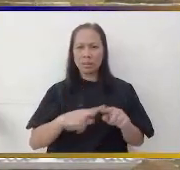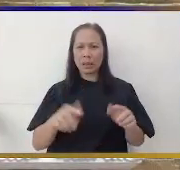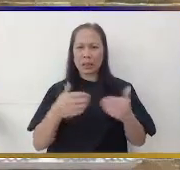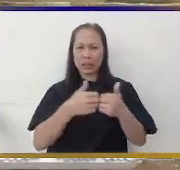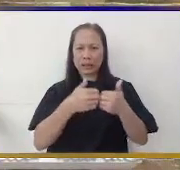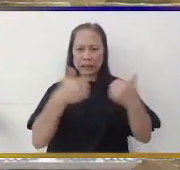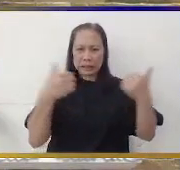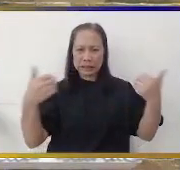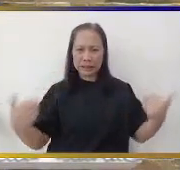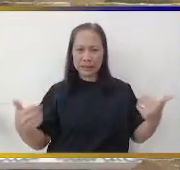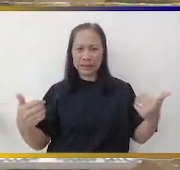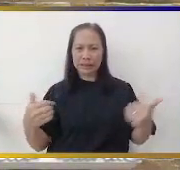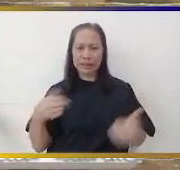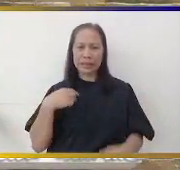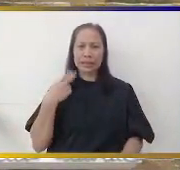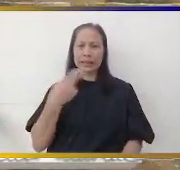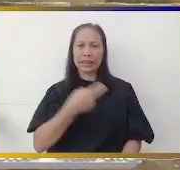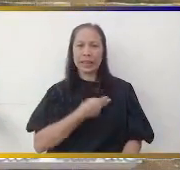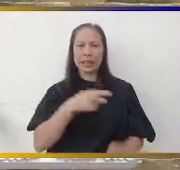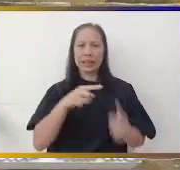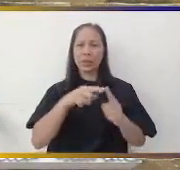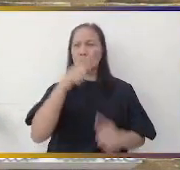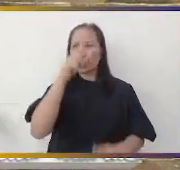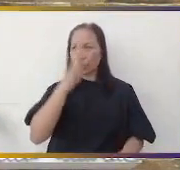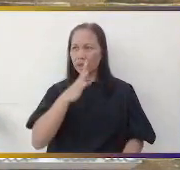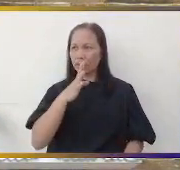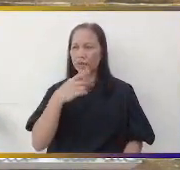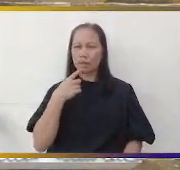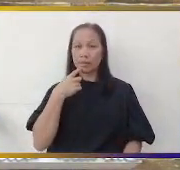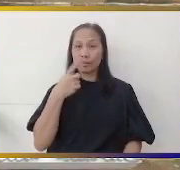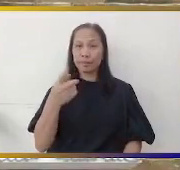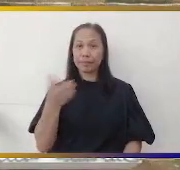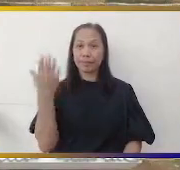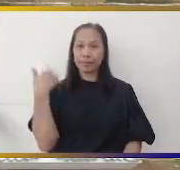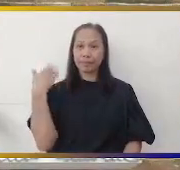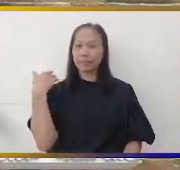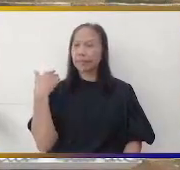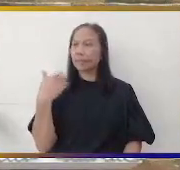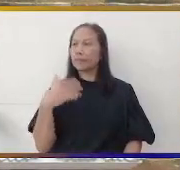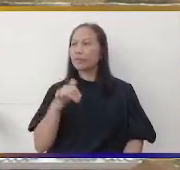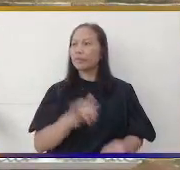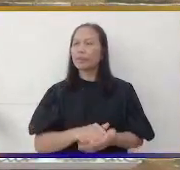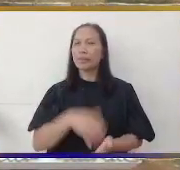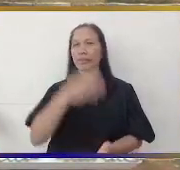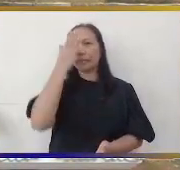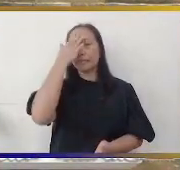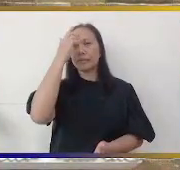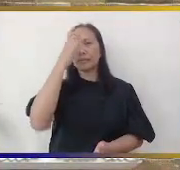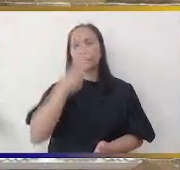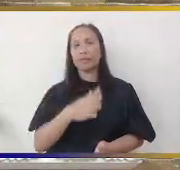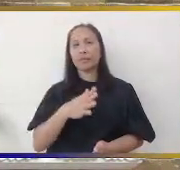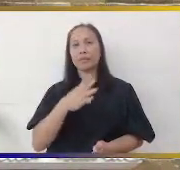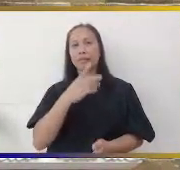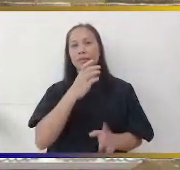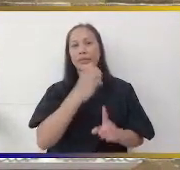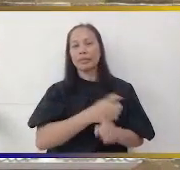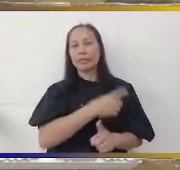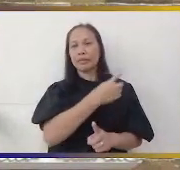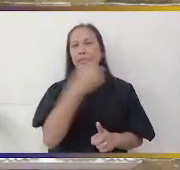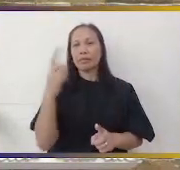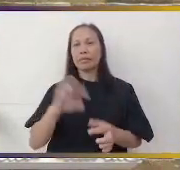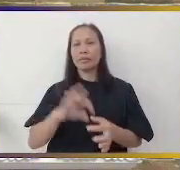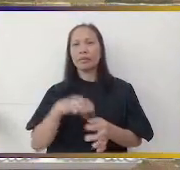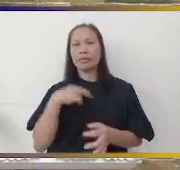Diyos Kaya nga sabi ko sa inyo Kanina ' ba Alam ng Diyos na ang bawat isa sa atin sa loob ng auditorium na